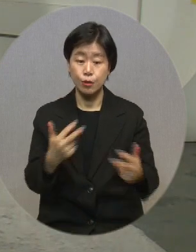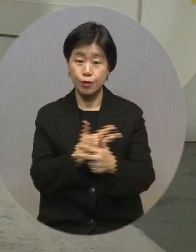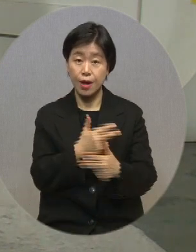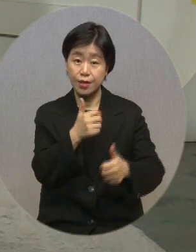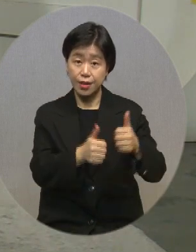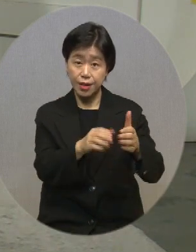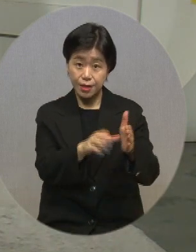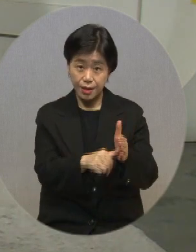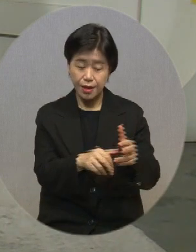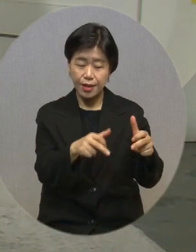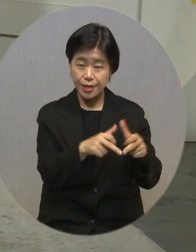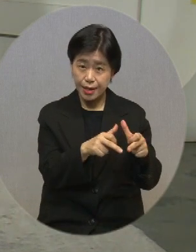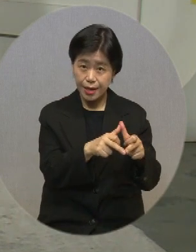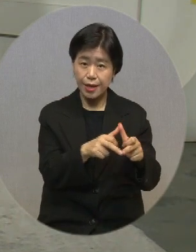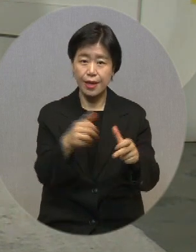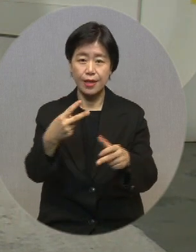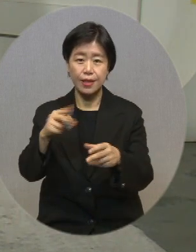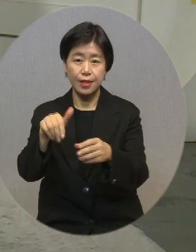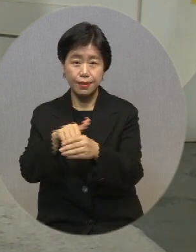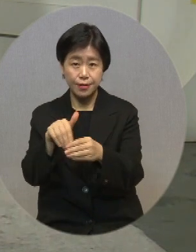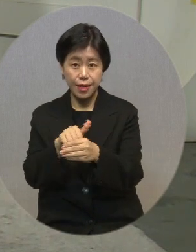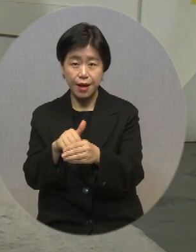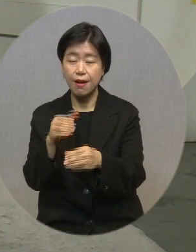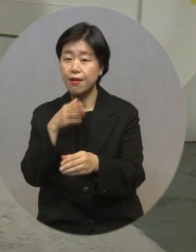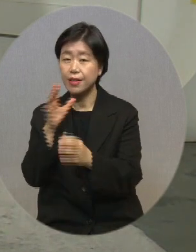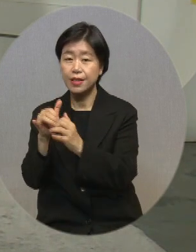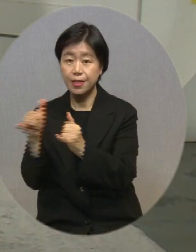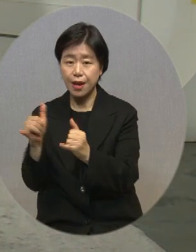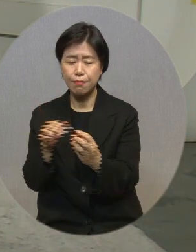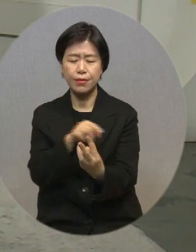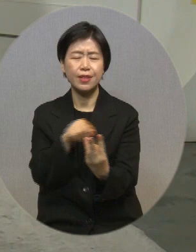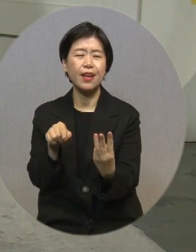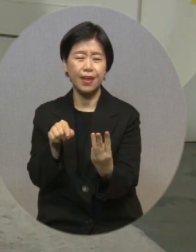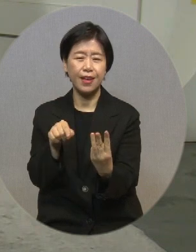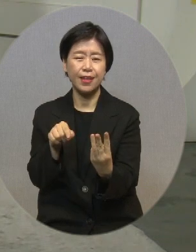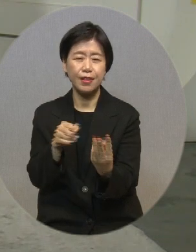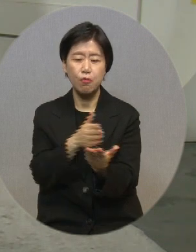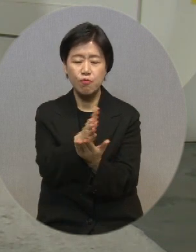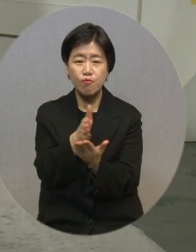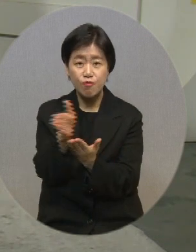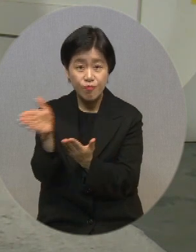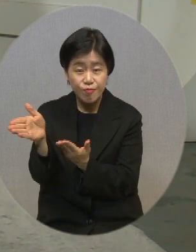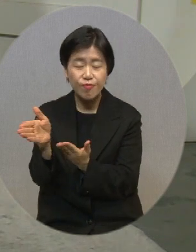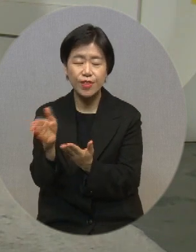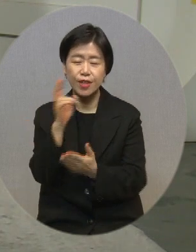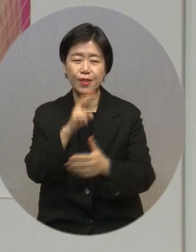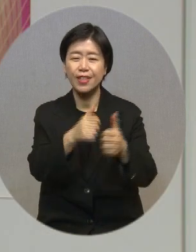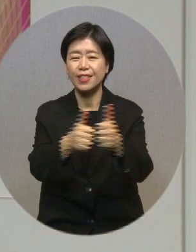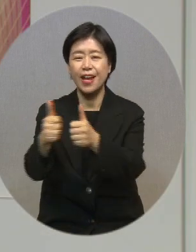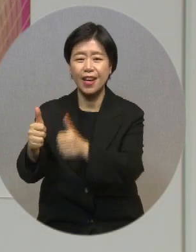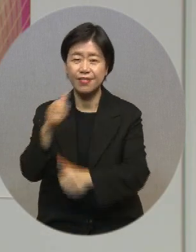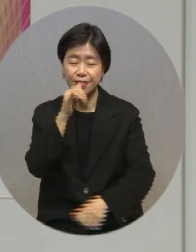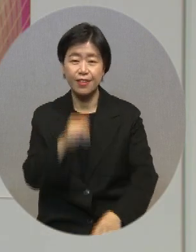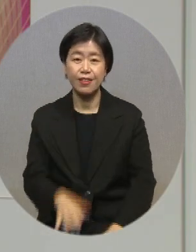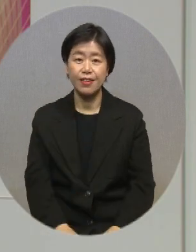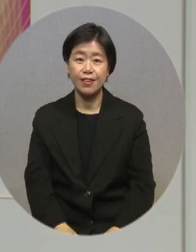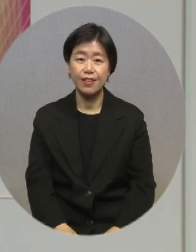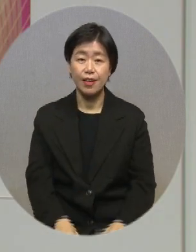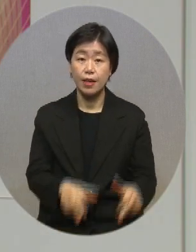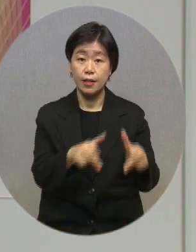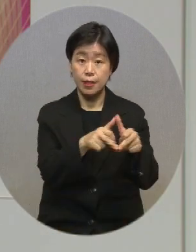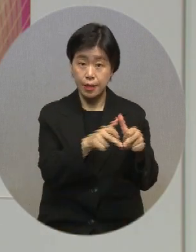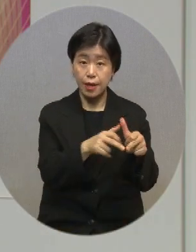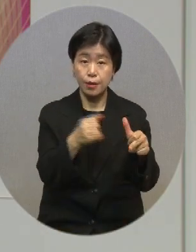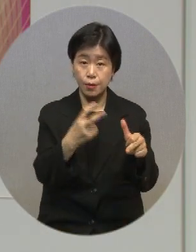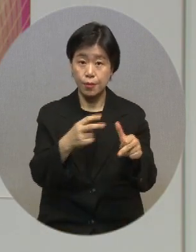본선에서는 장애인 부문, 다문화 가족 부문, 어르신 부문 이렇게 3대 부문으로 나누어서 경선을 치르게 됩니다. 장애인 부문과 다문화